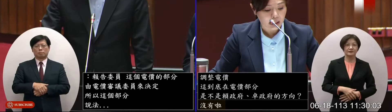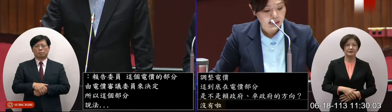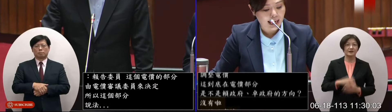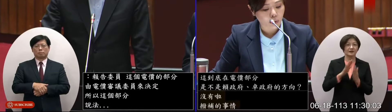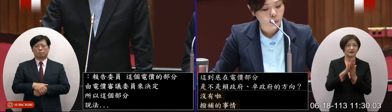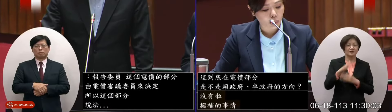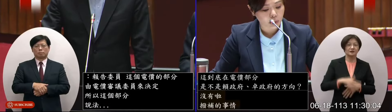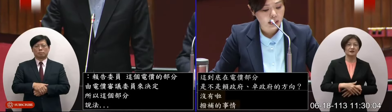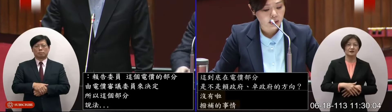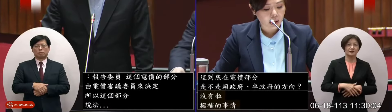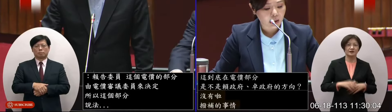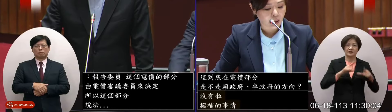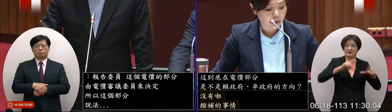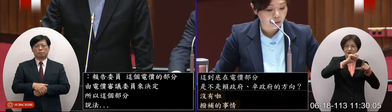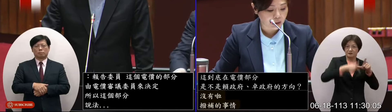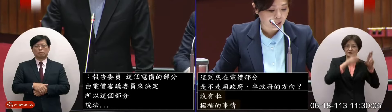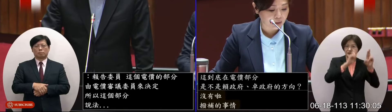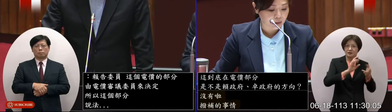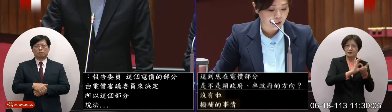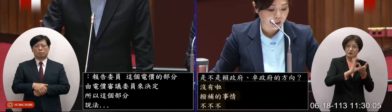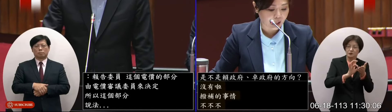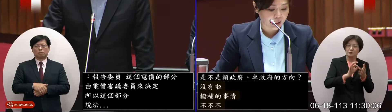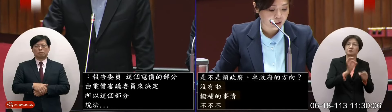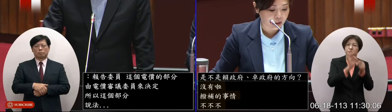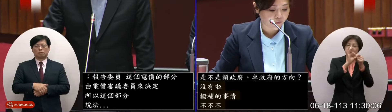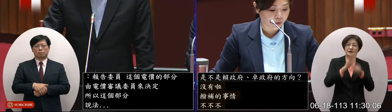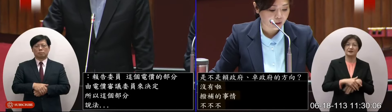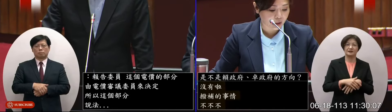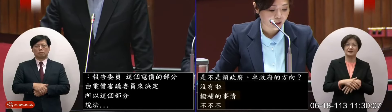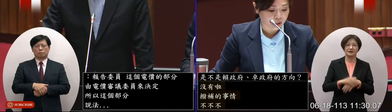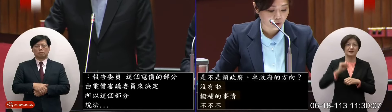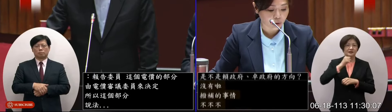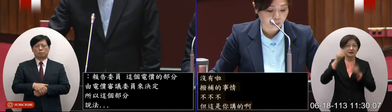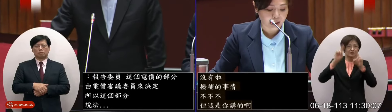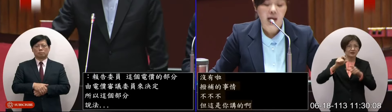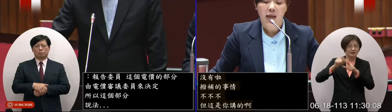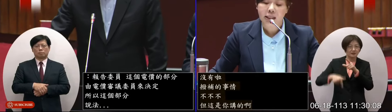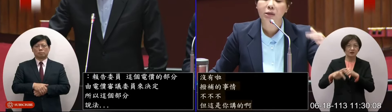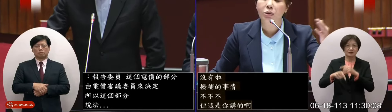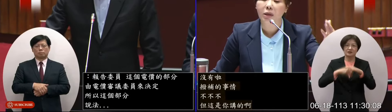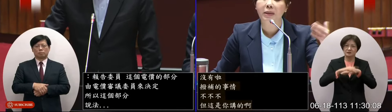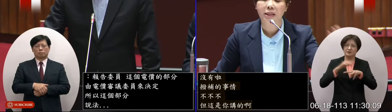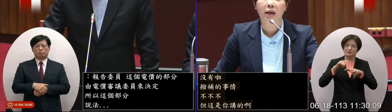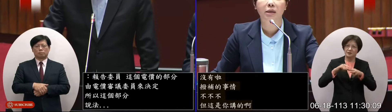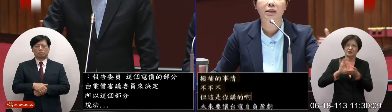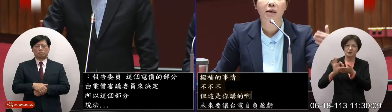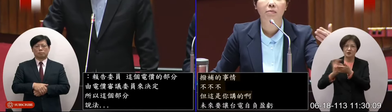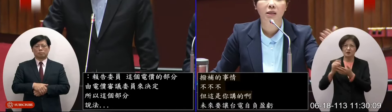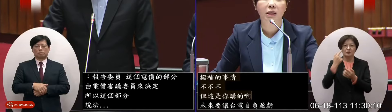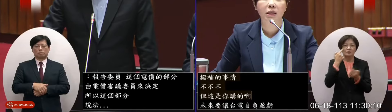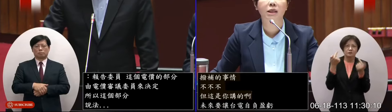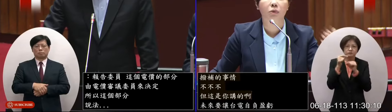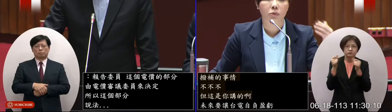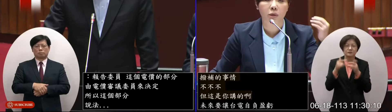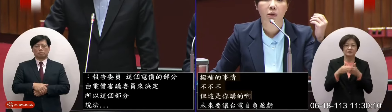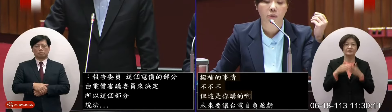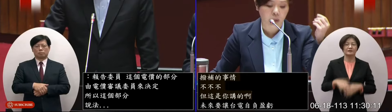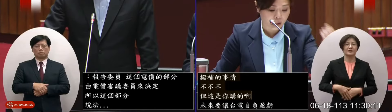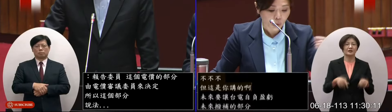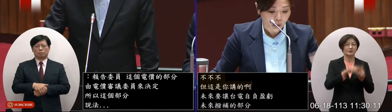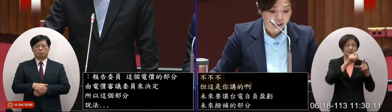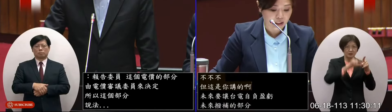调整大户用电，然后让这个台电自负，这个要讲求成本。你讲求成本效益，在民间企业，我觉